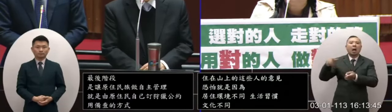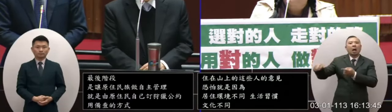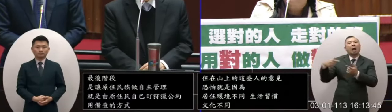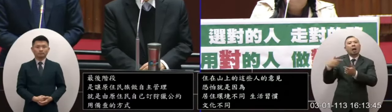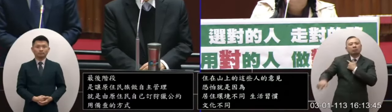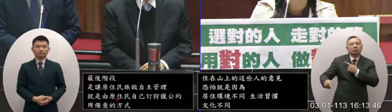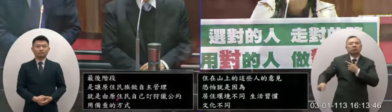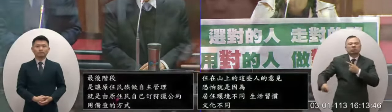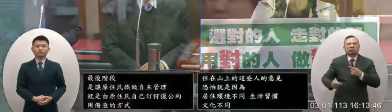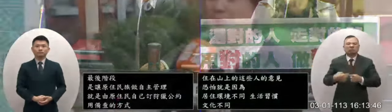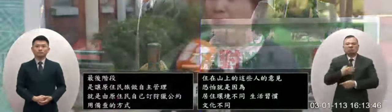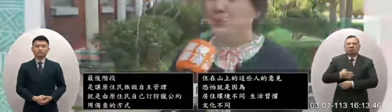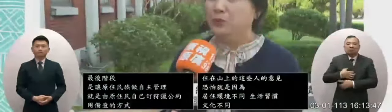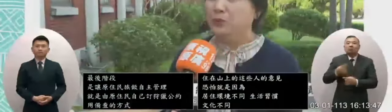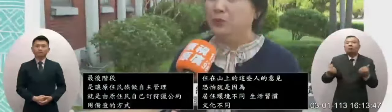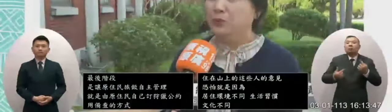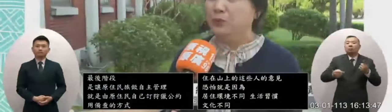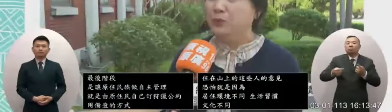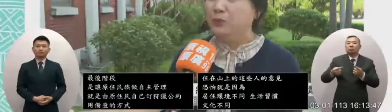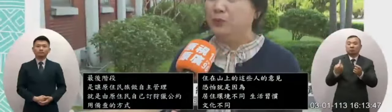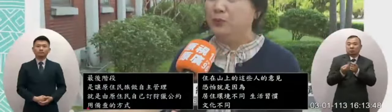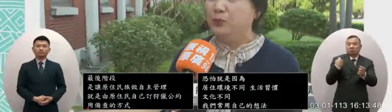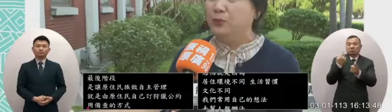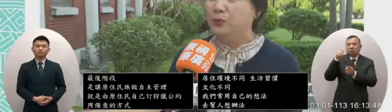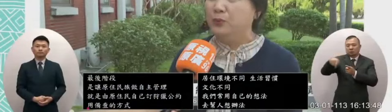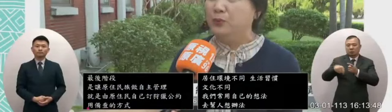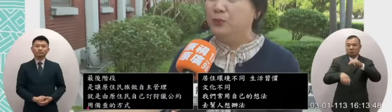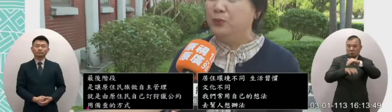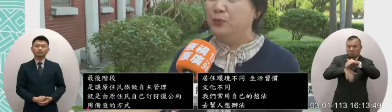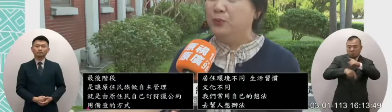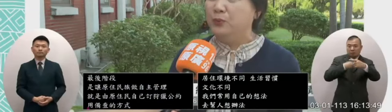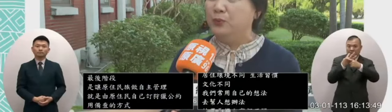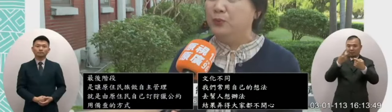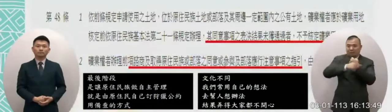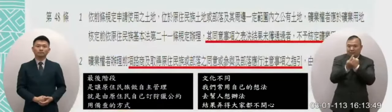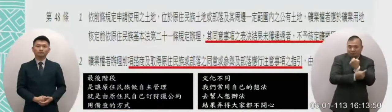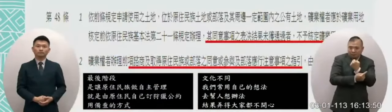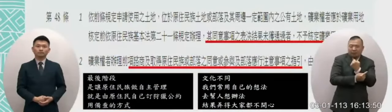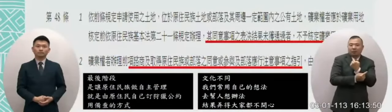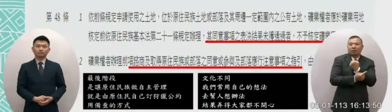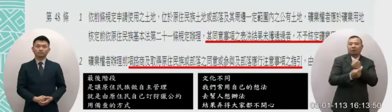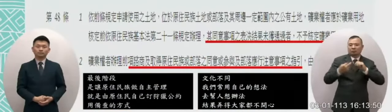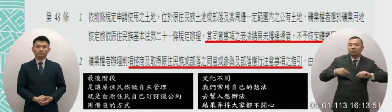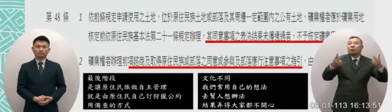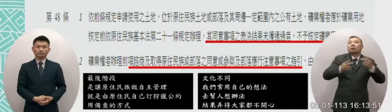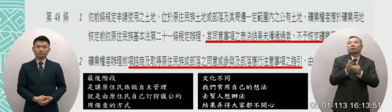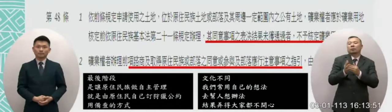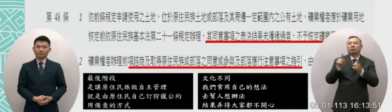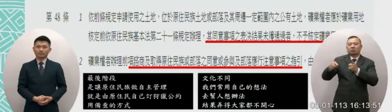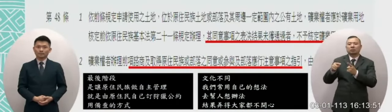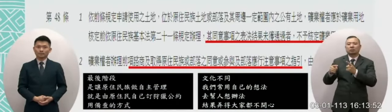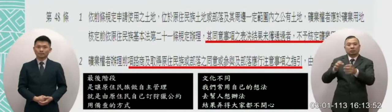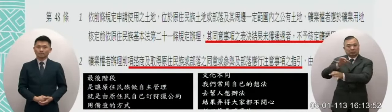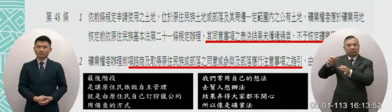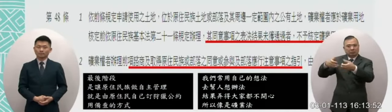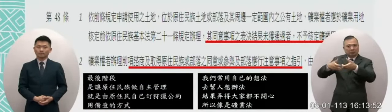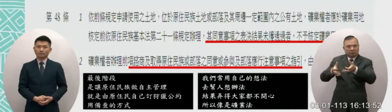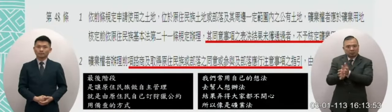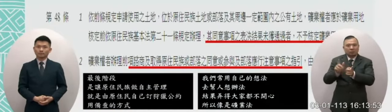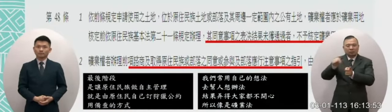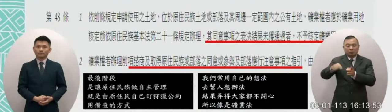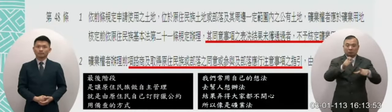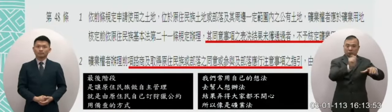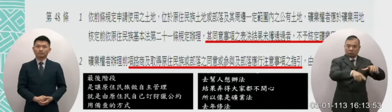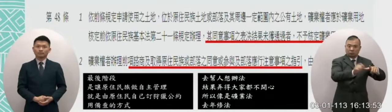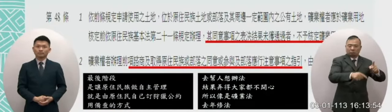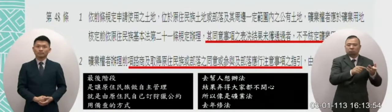年修订了那个霸王条款之后，经济部就有了第一个就是针对厂商申请驳回